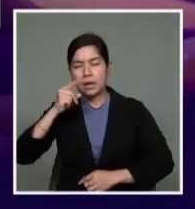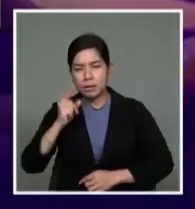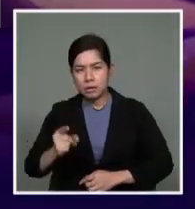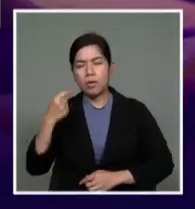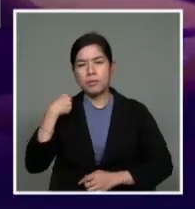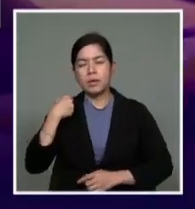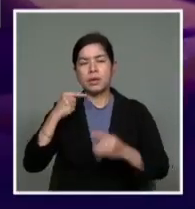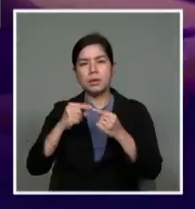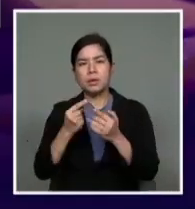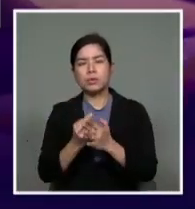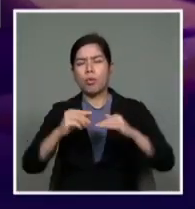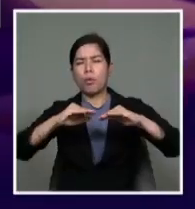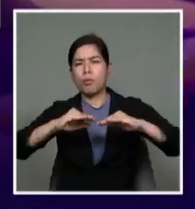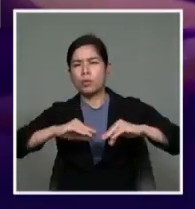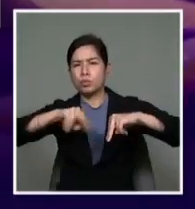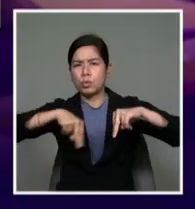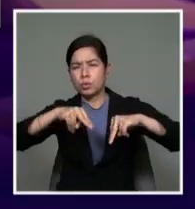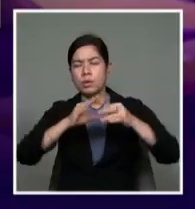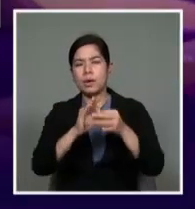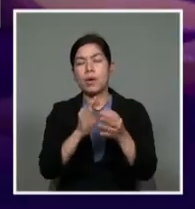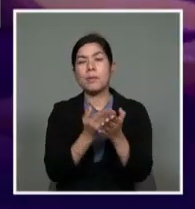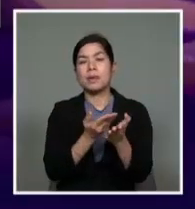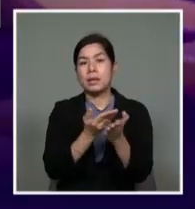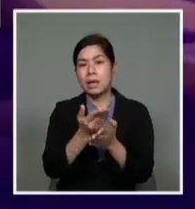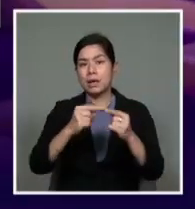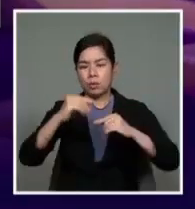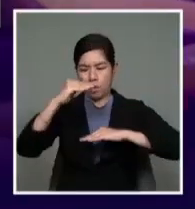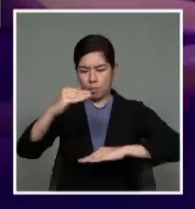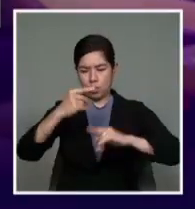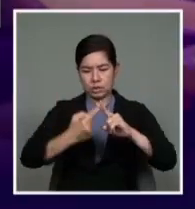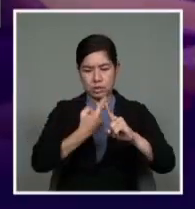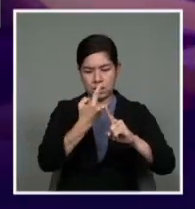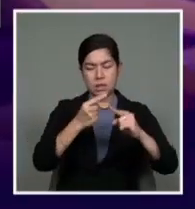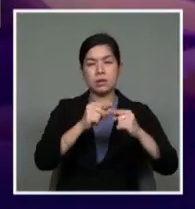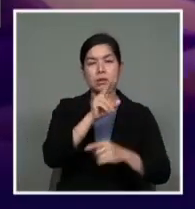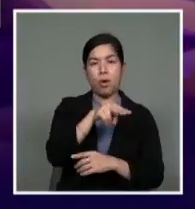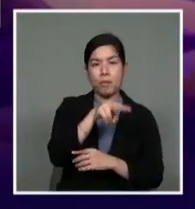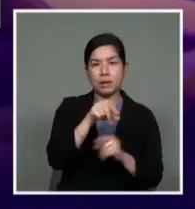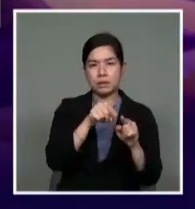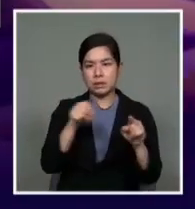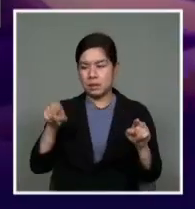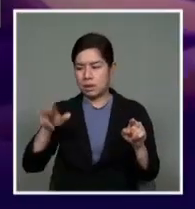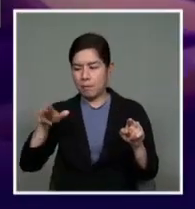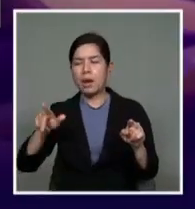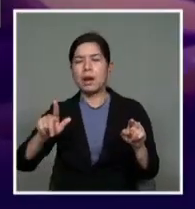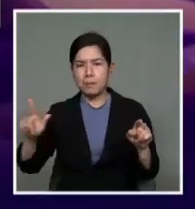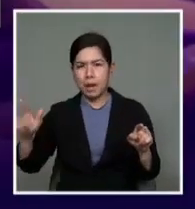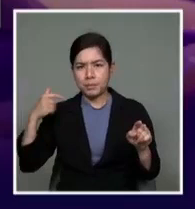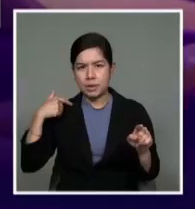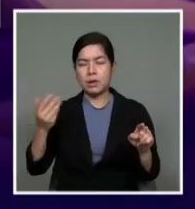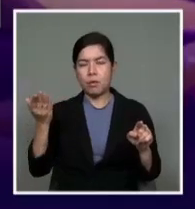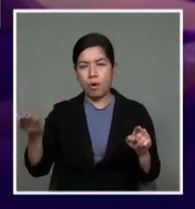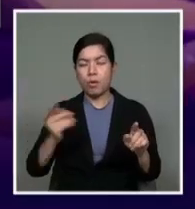จ่ายคงที่ไม่ให้เกินประมาณ 2,000 ถึง 3,000 ล้านบาทต่อเดือนและจะเจรจายืดหนี้ได้บางส่วนเพื่อให้การบินไ